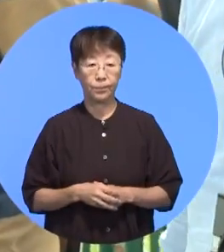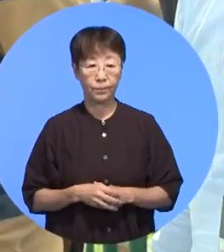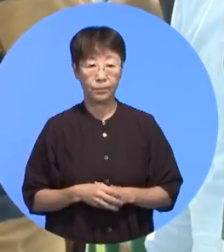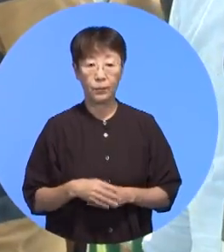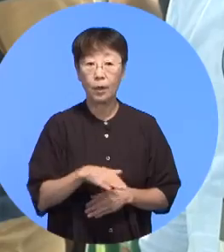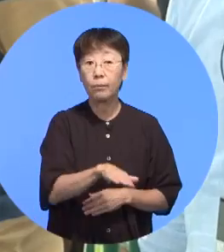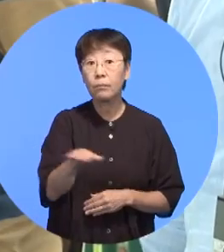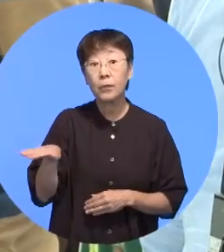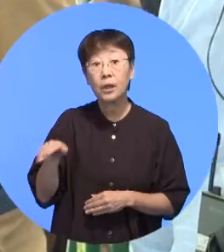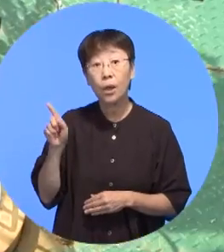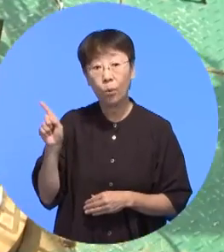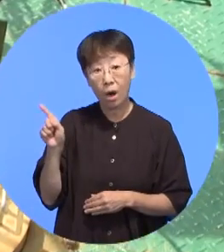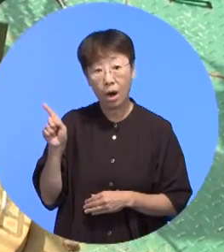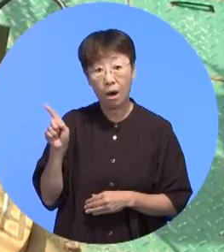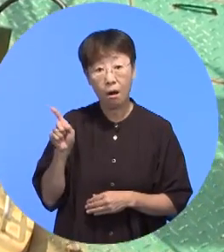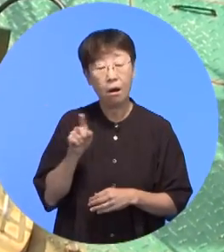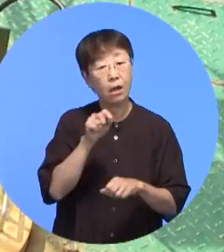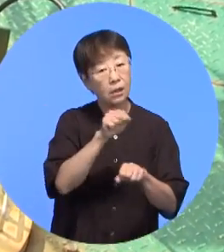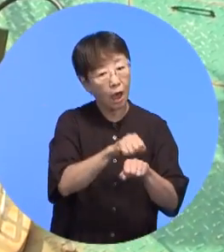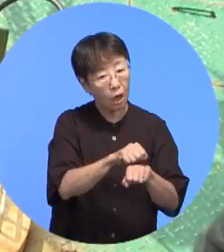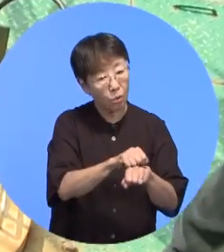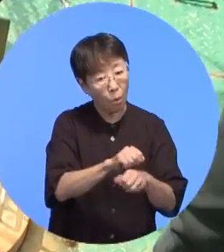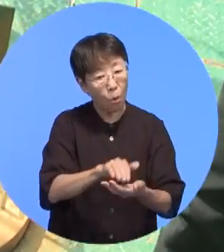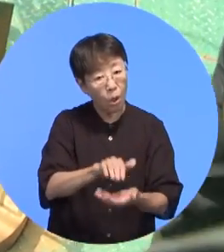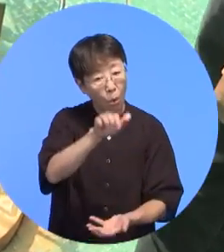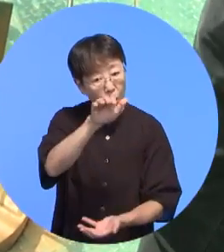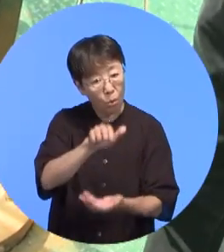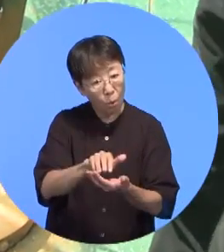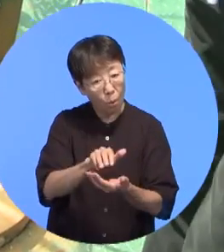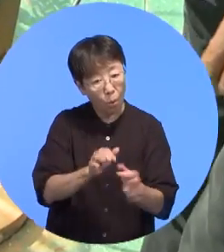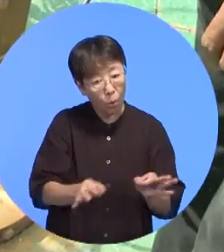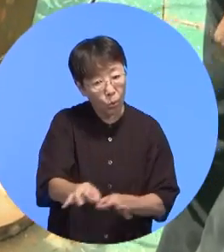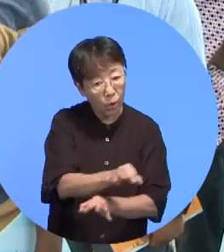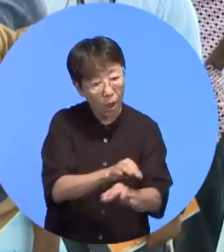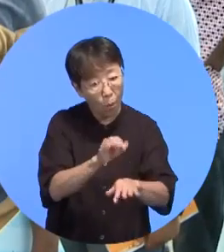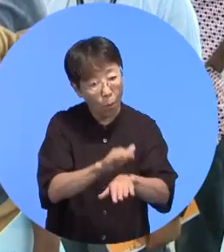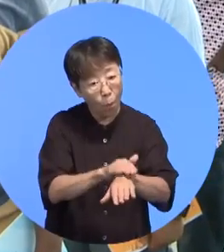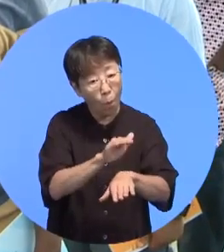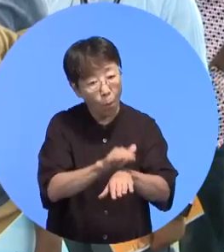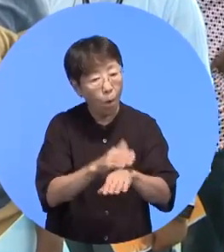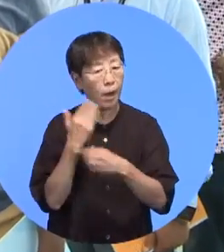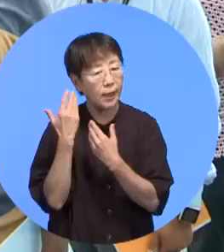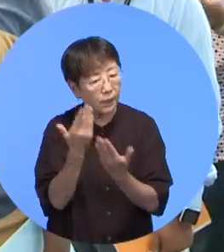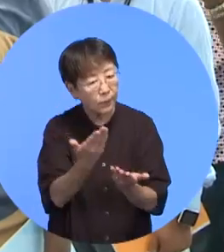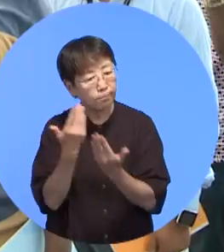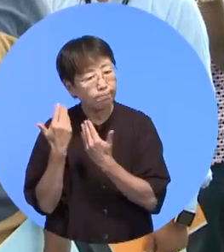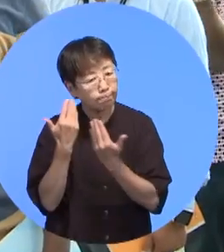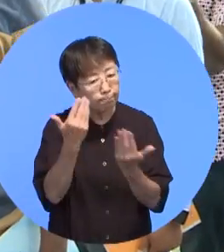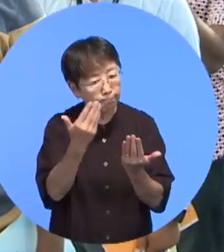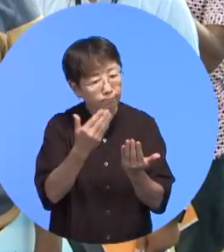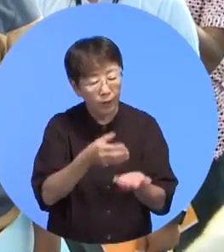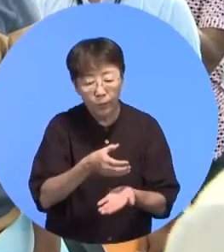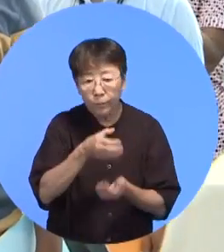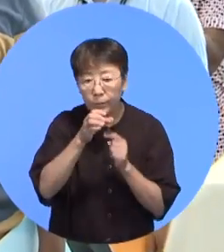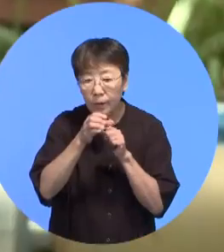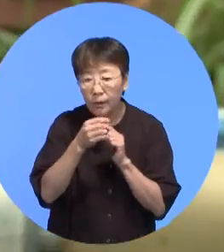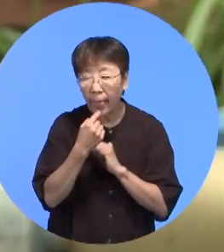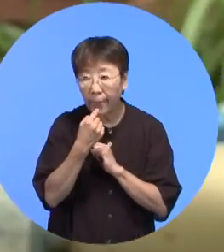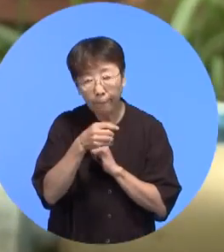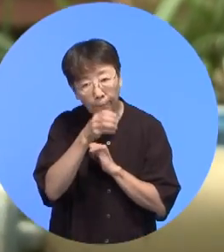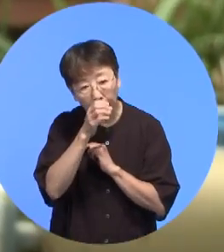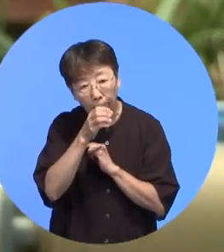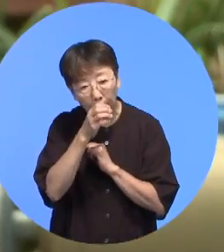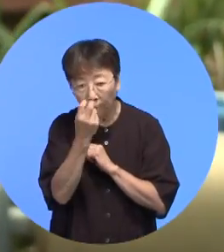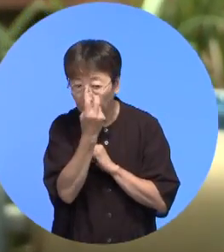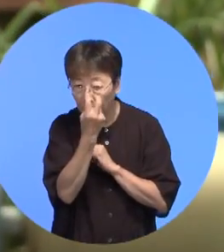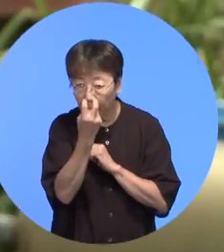研修員たちは設備の材質や容量、運用の仕方などについて質問したり、水道水の味を確かめ